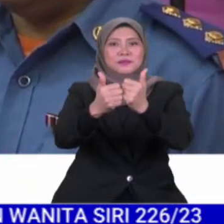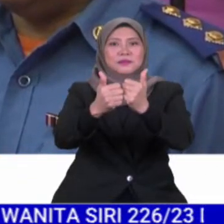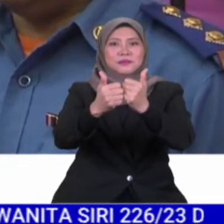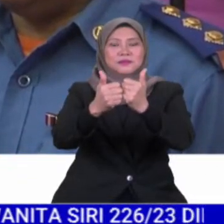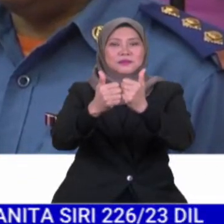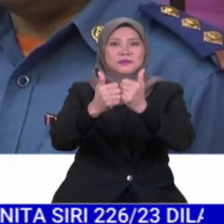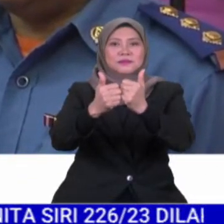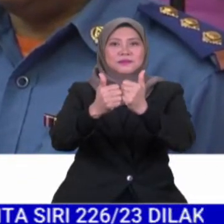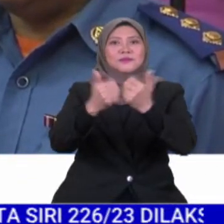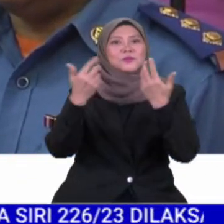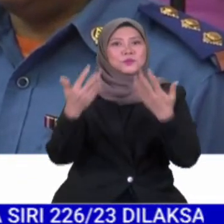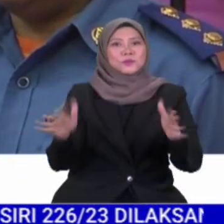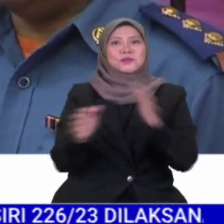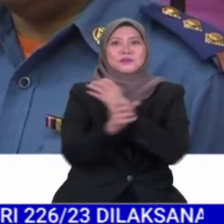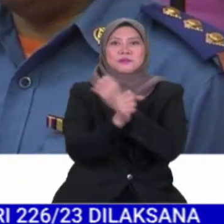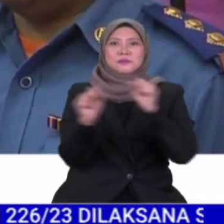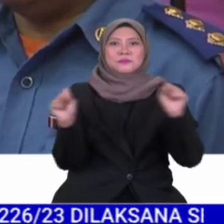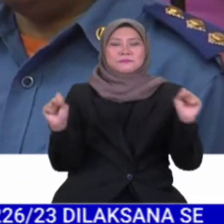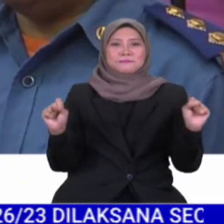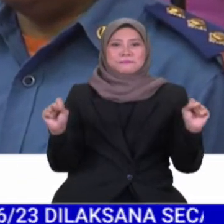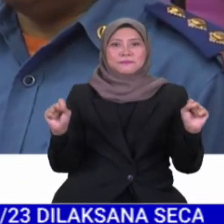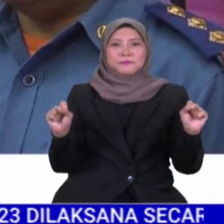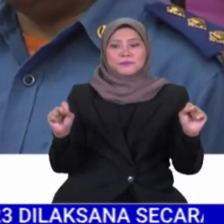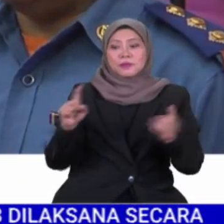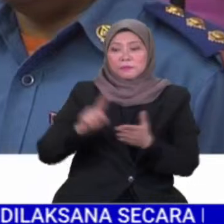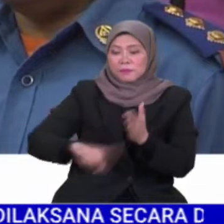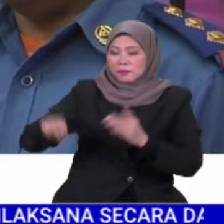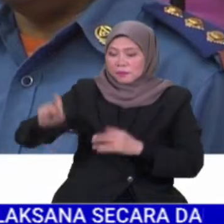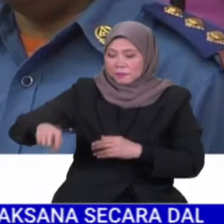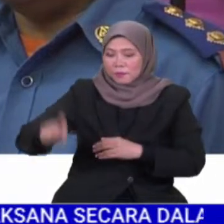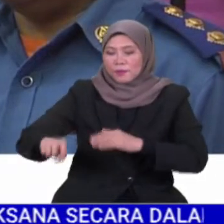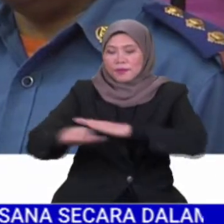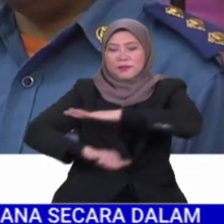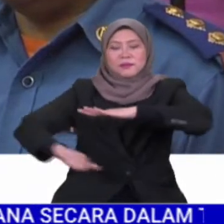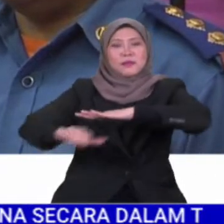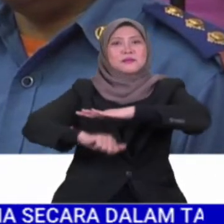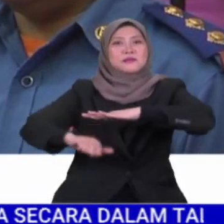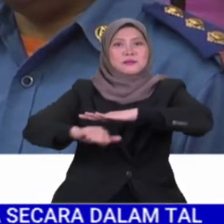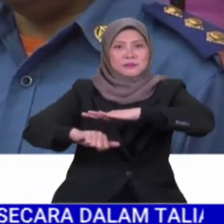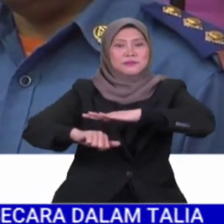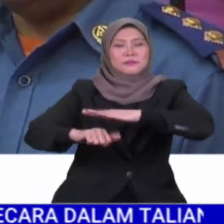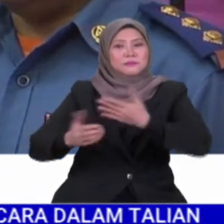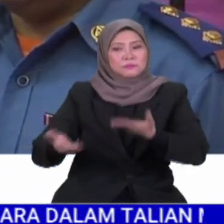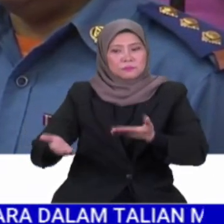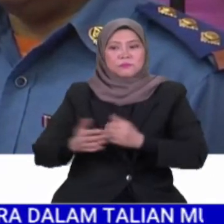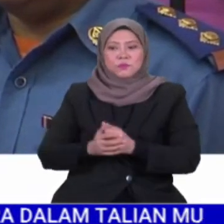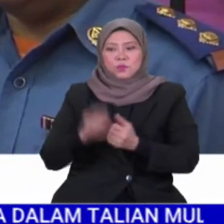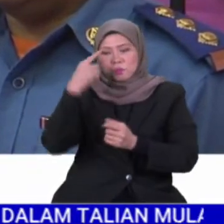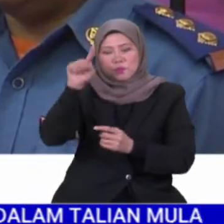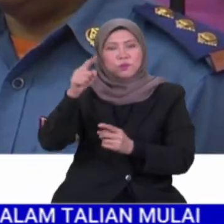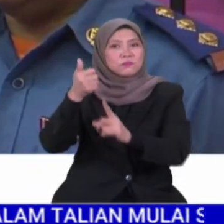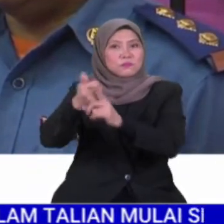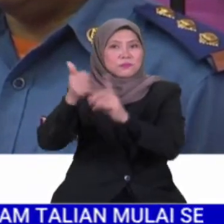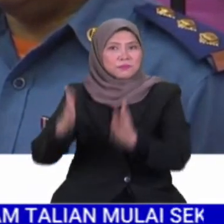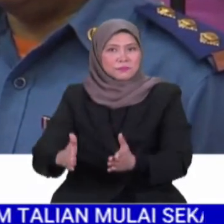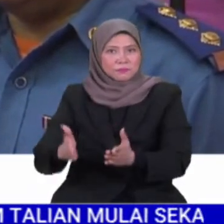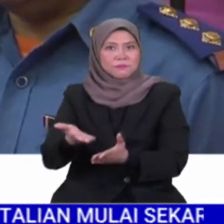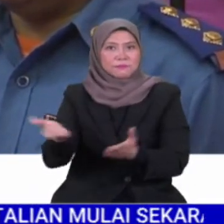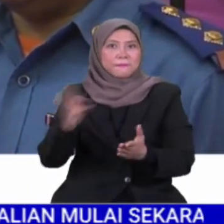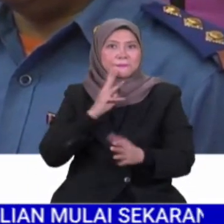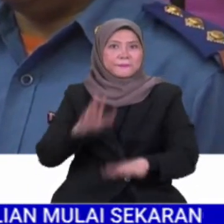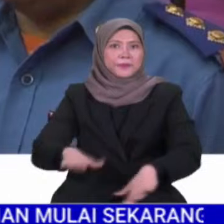telah menyediakan keperluan asas terutamanya untuk masa-masa banjir.